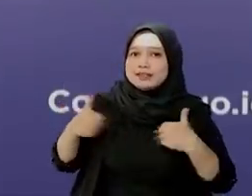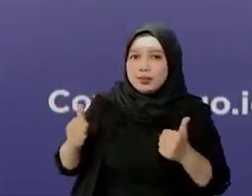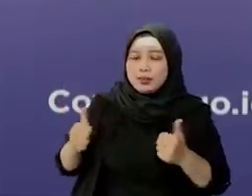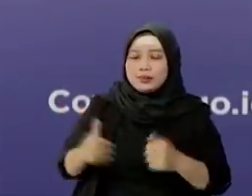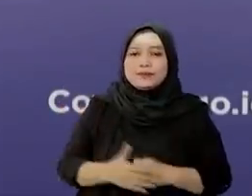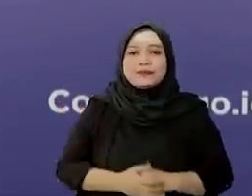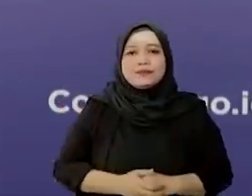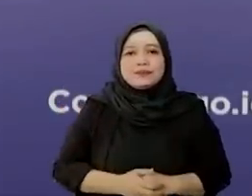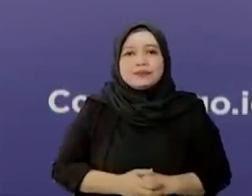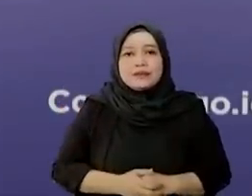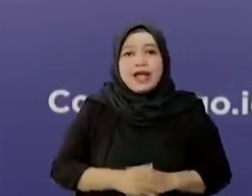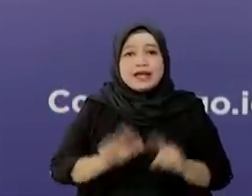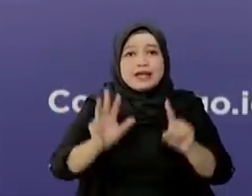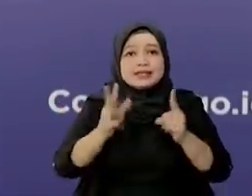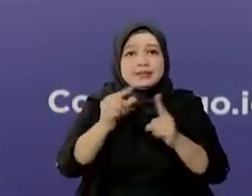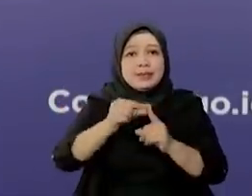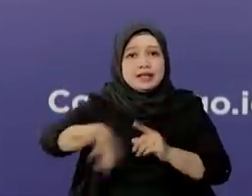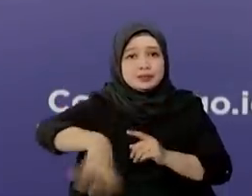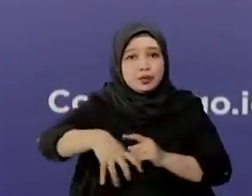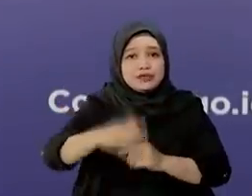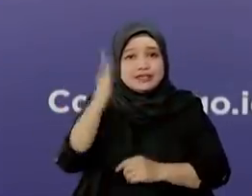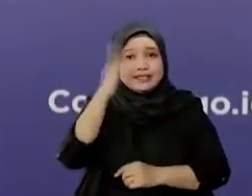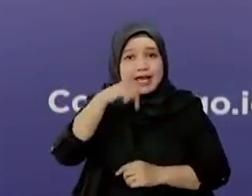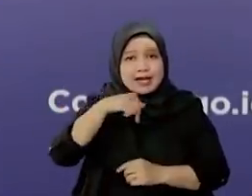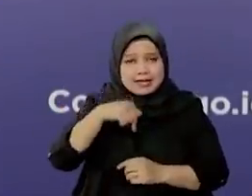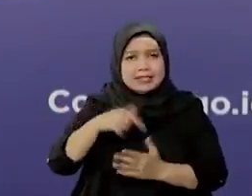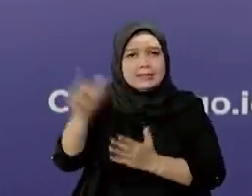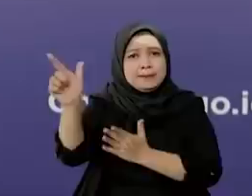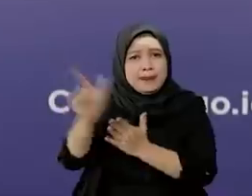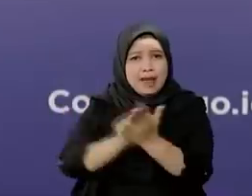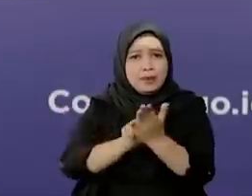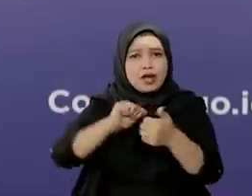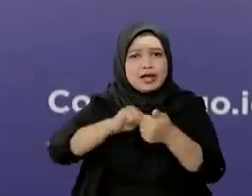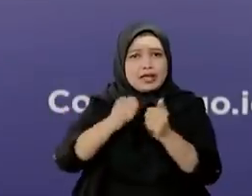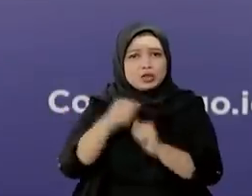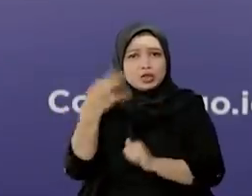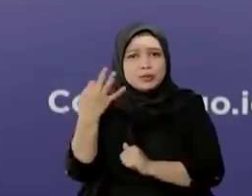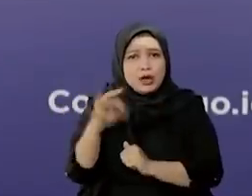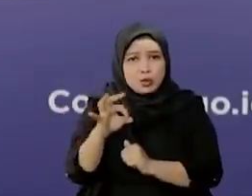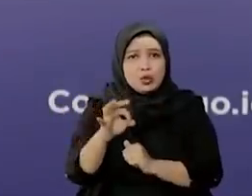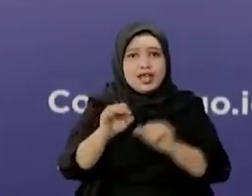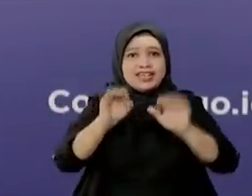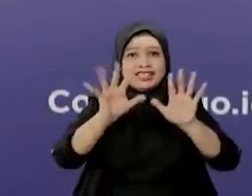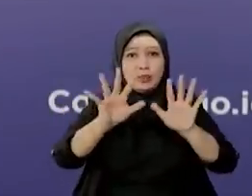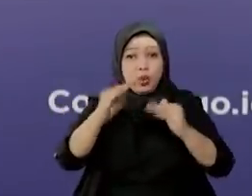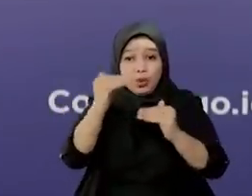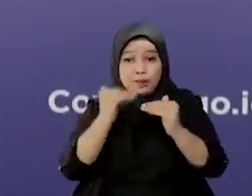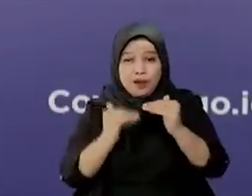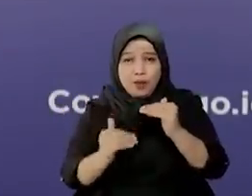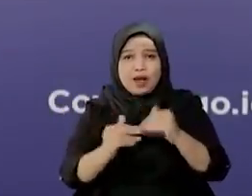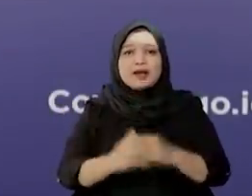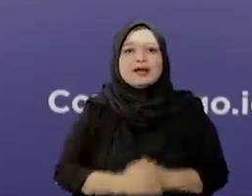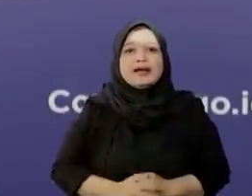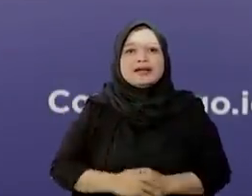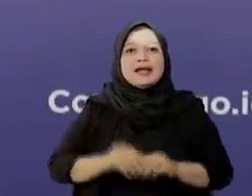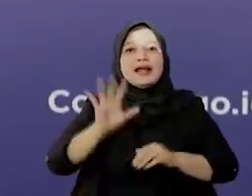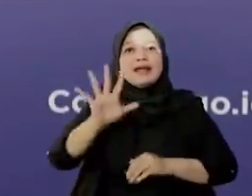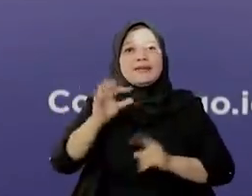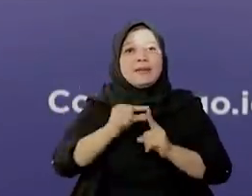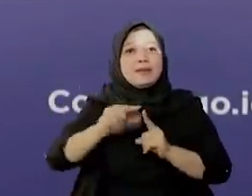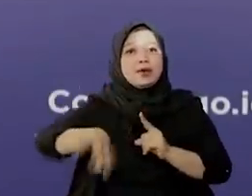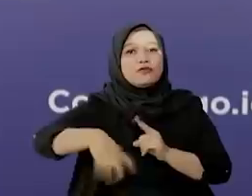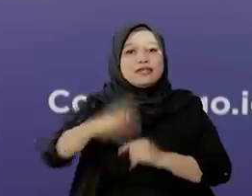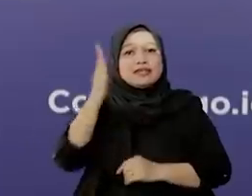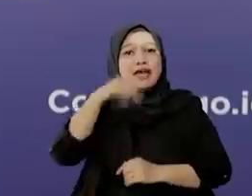ada 19 provinsi yang hari ini melaporkan kasus baru di bawah 10 dan ada lima provinsi yang